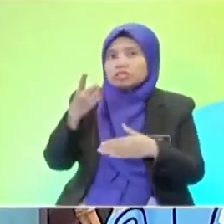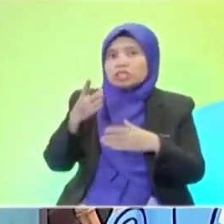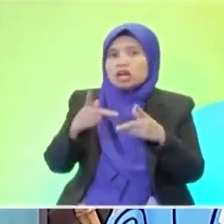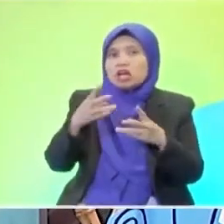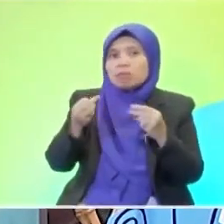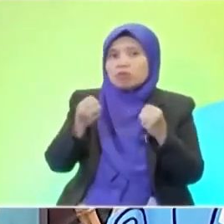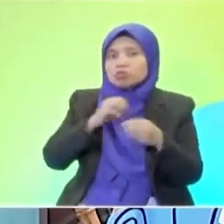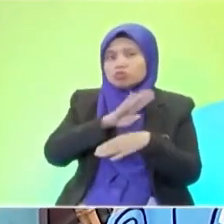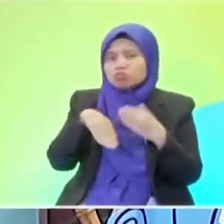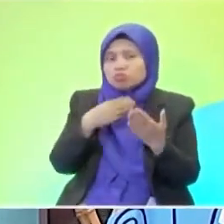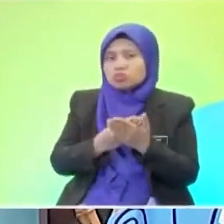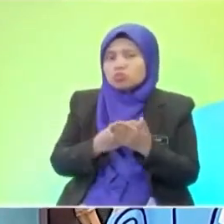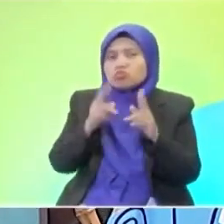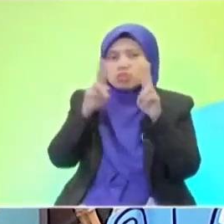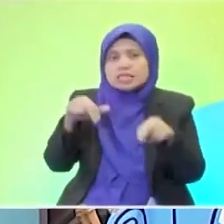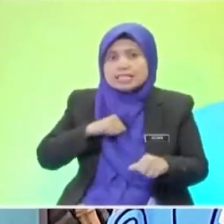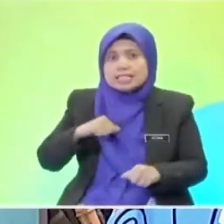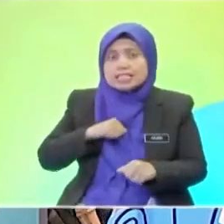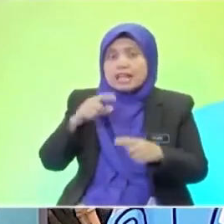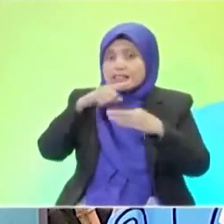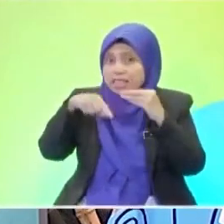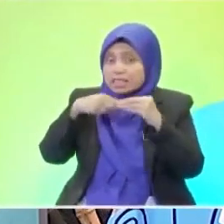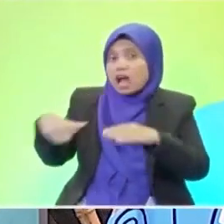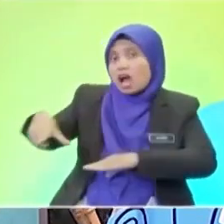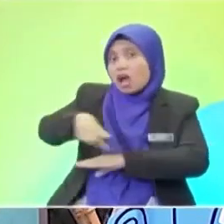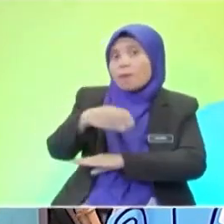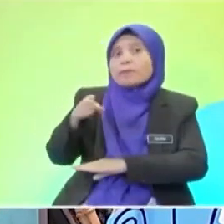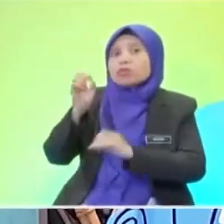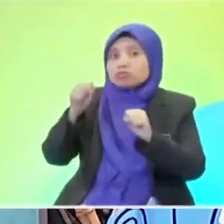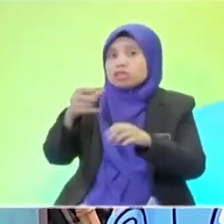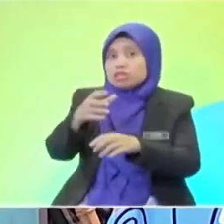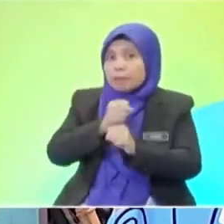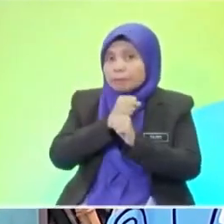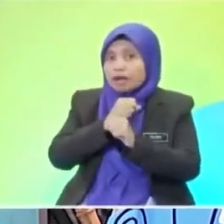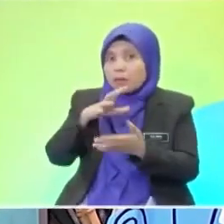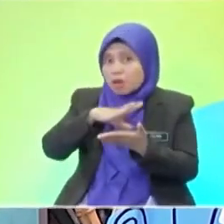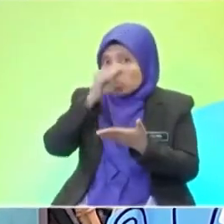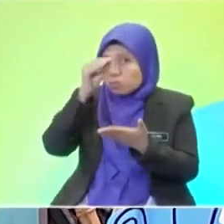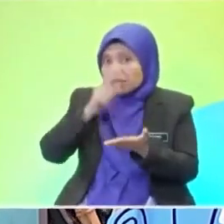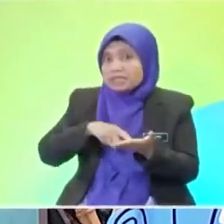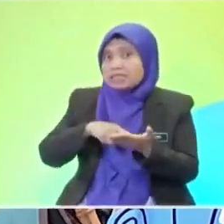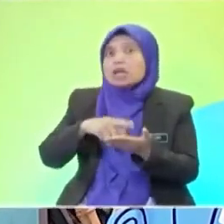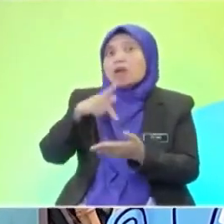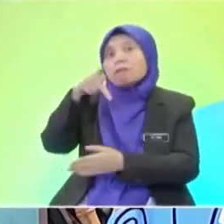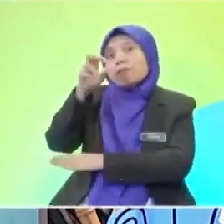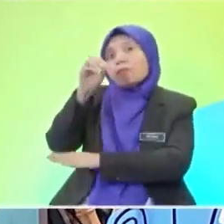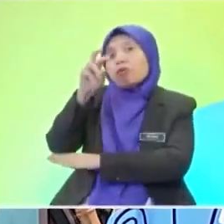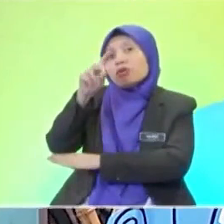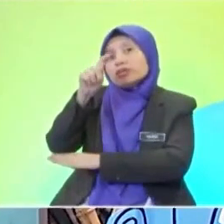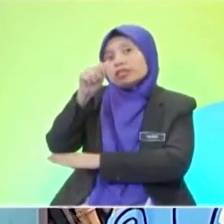Anda teringat Uji lagi diri tentang laut biru ini bolehlah dapatkan maklumat ini di portal